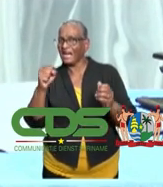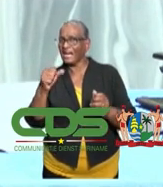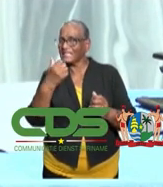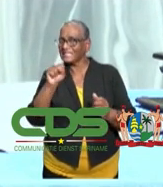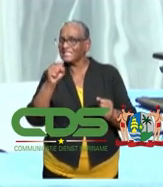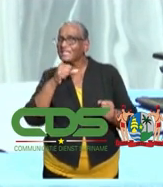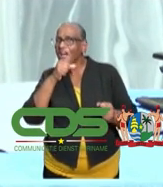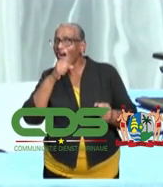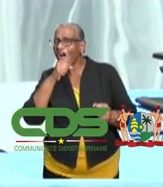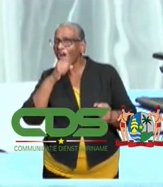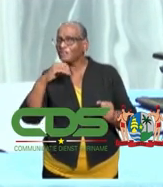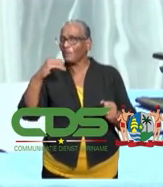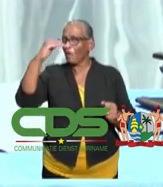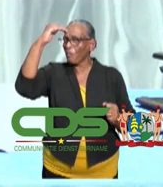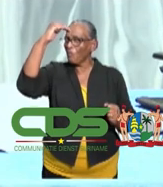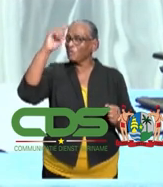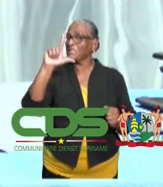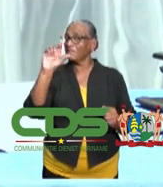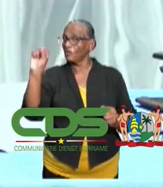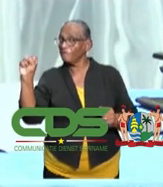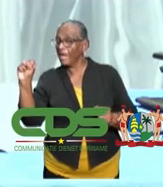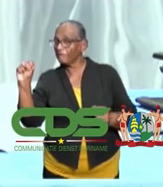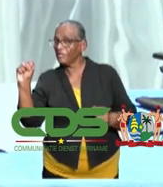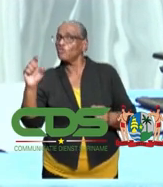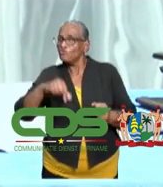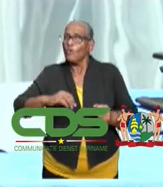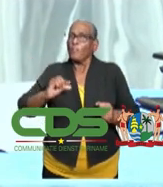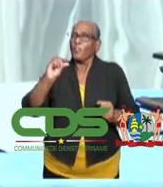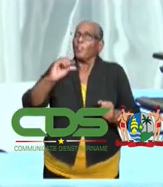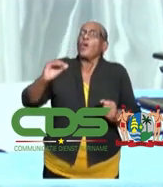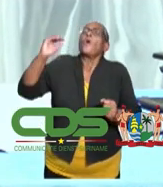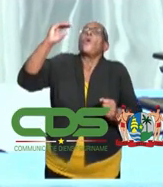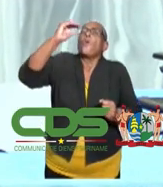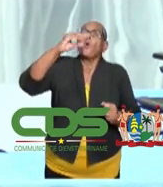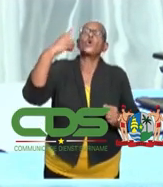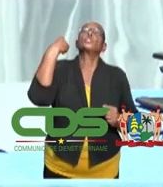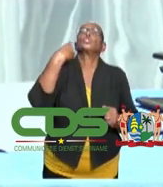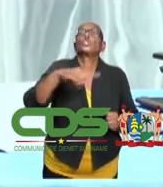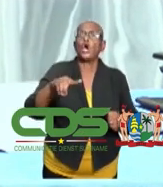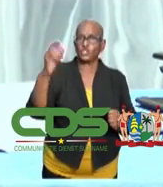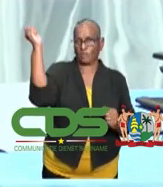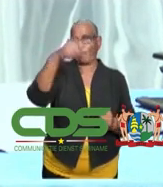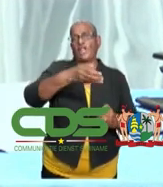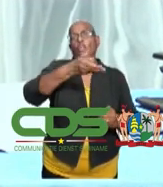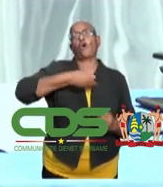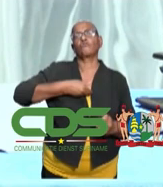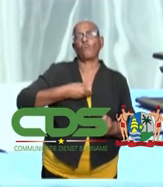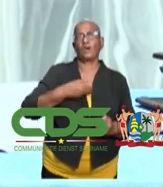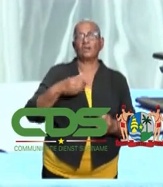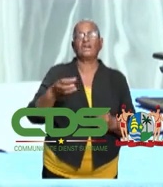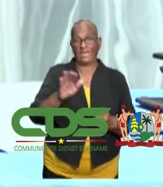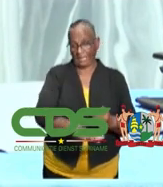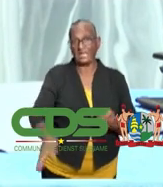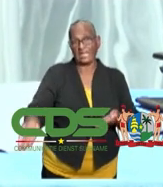op dit moment, zoals ik eerder zei, 750 per maand. En dit bedrag wordt verhoogd naar 1000 SRD per maand. AKB